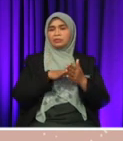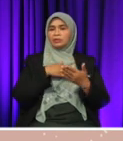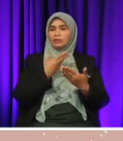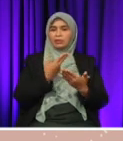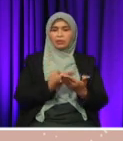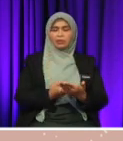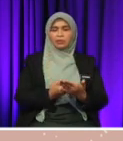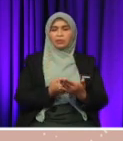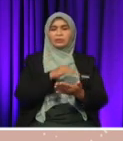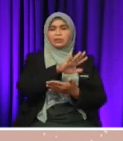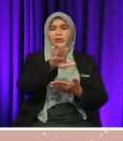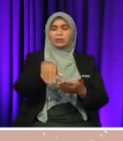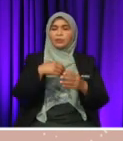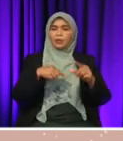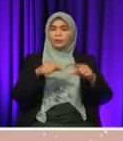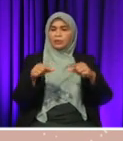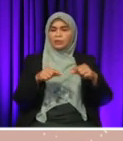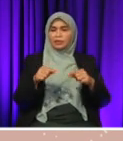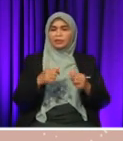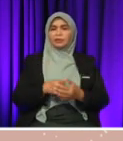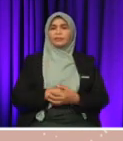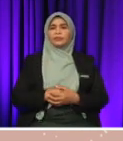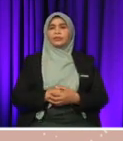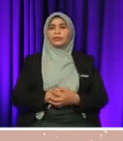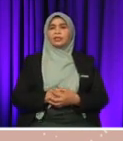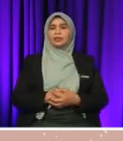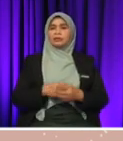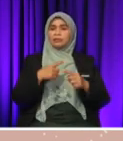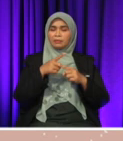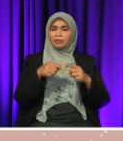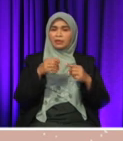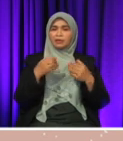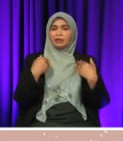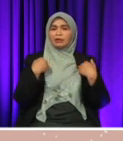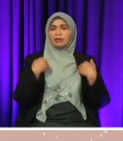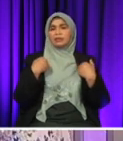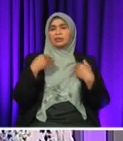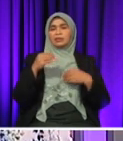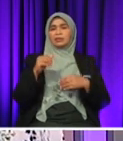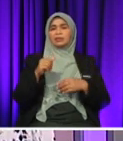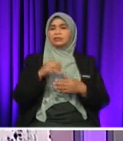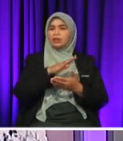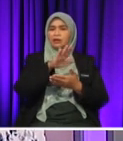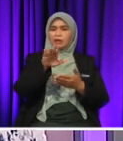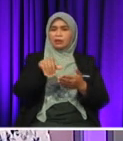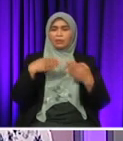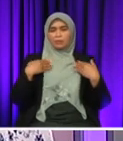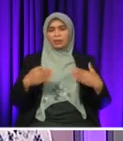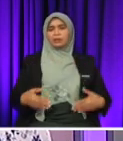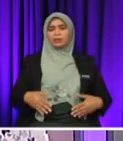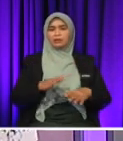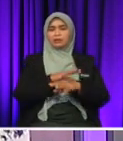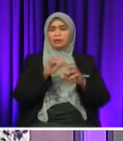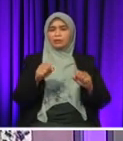segala pergerakannya jadi tambah kita tahu kan bila penyakit aman nih memang seluruh badan kita tidak boleh berfungsi